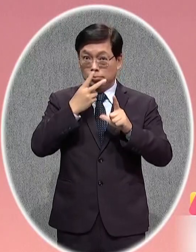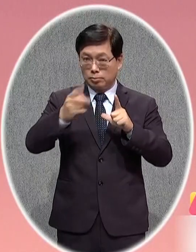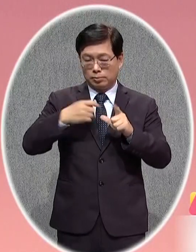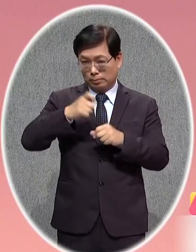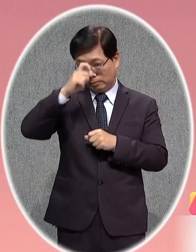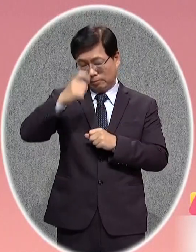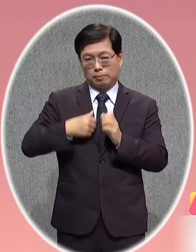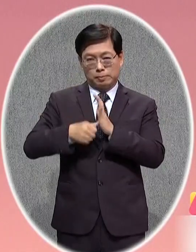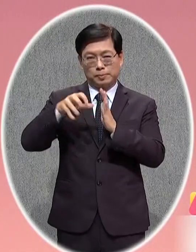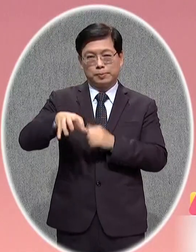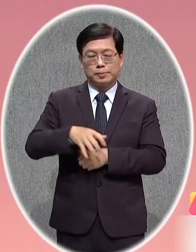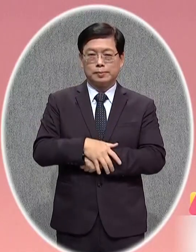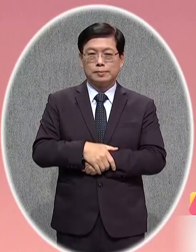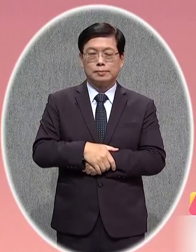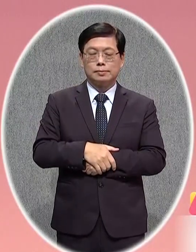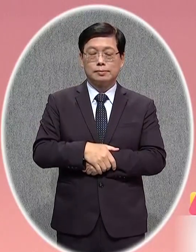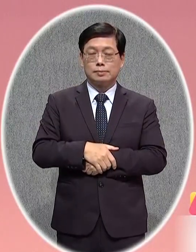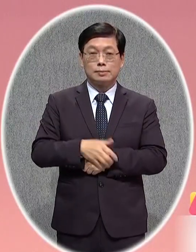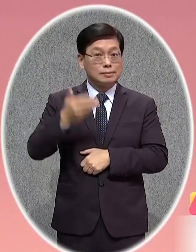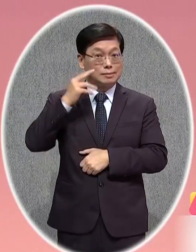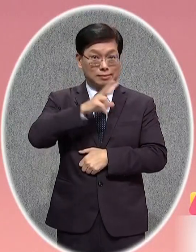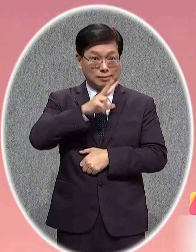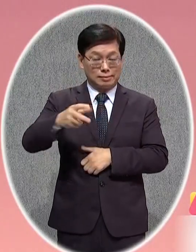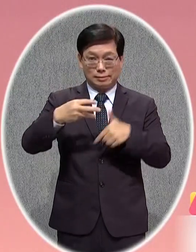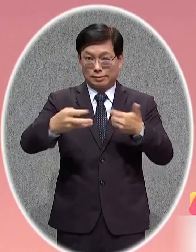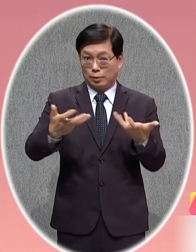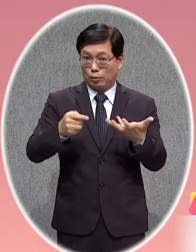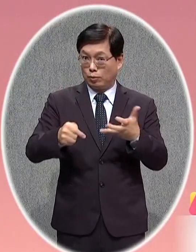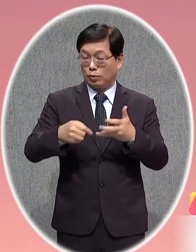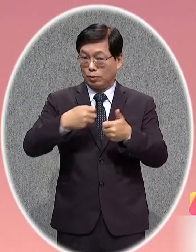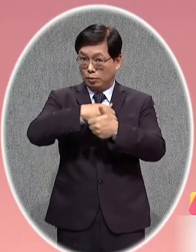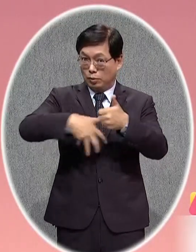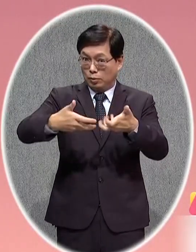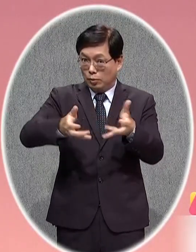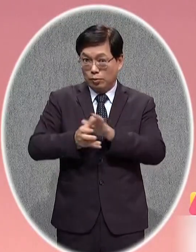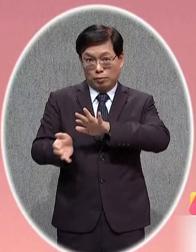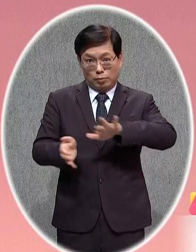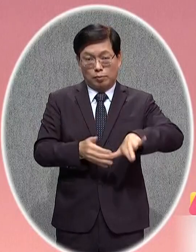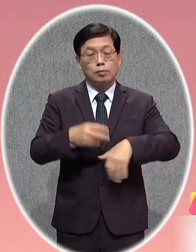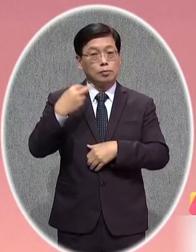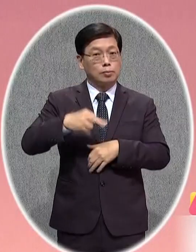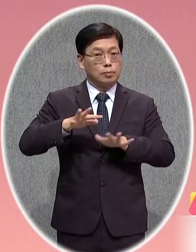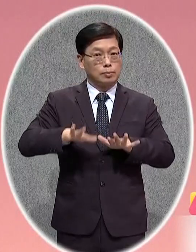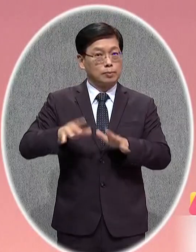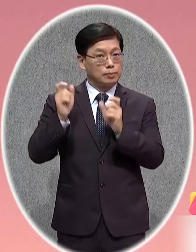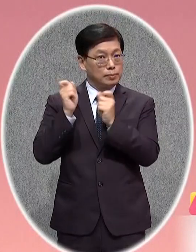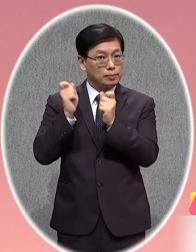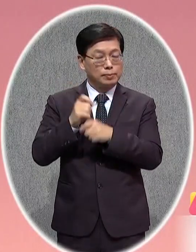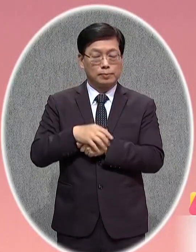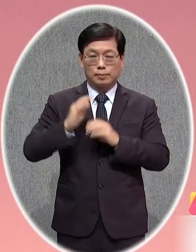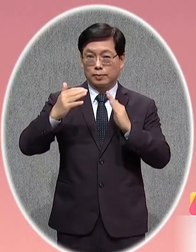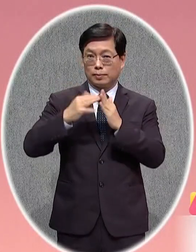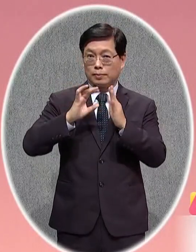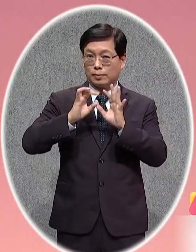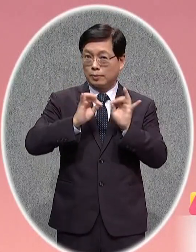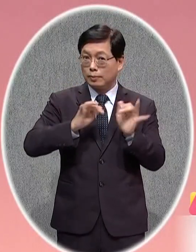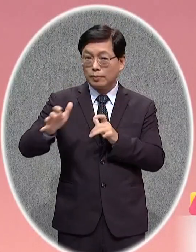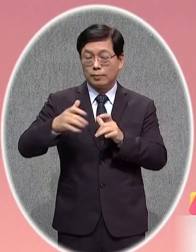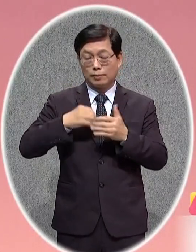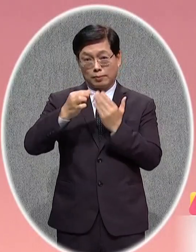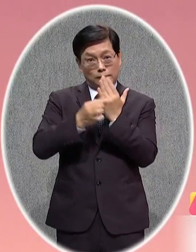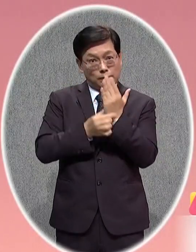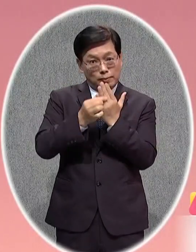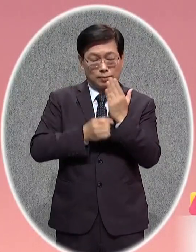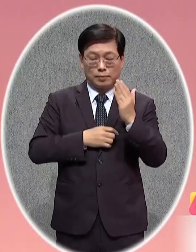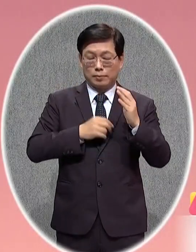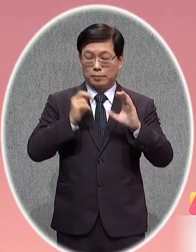的希望热点。除了蓝色任务之外，我们还在这一期的国家地理杂志上面